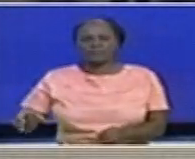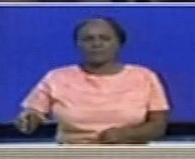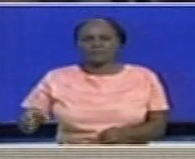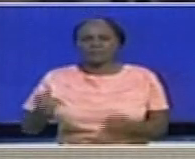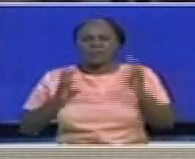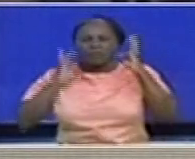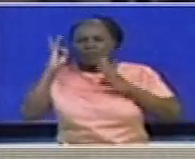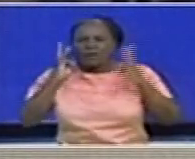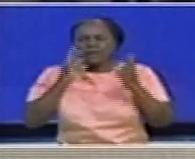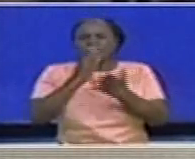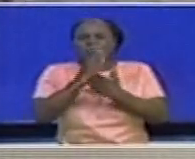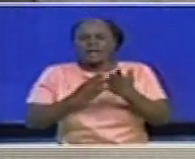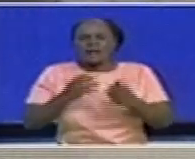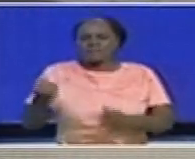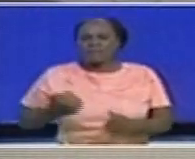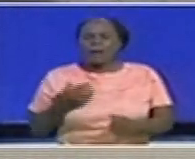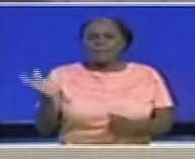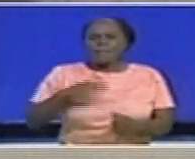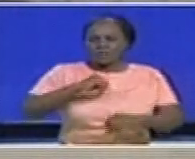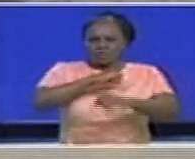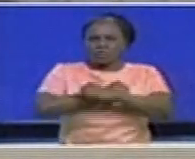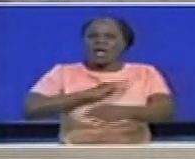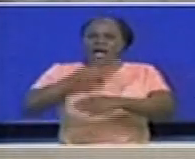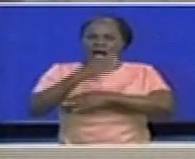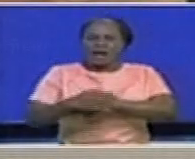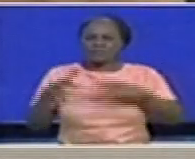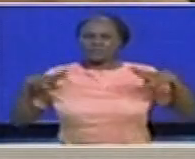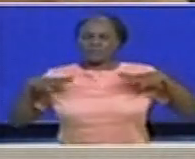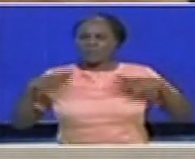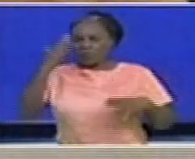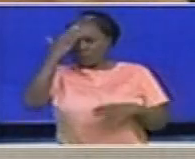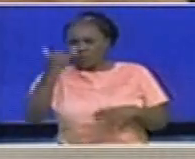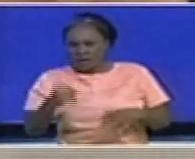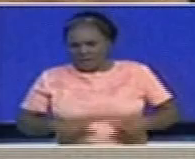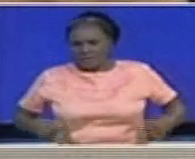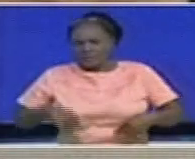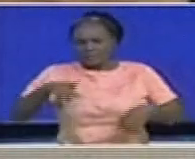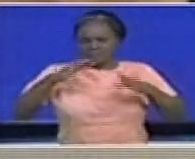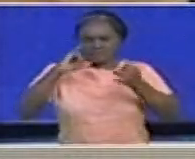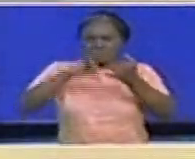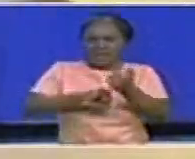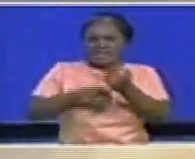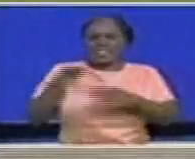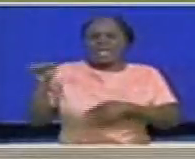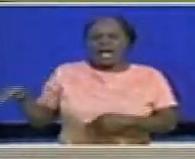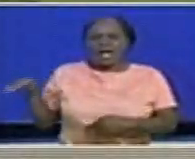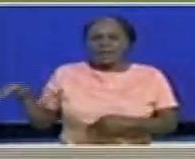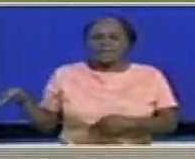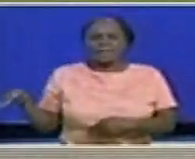Inahofiwa baadhi ya wanafunzi wasichana wasirudi shuleni baada ya likizo katika kaunti ya Garissa kufuatia ndoa za mapema.